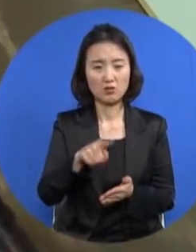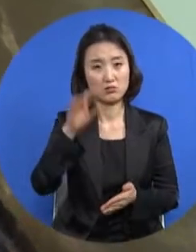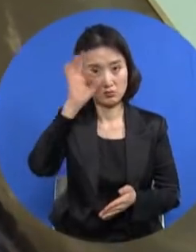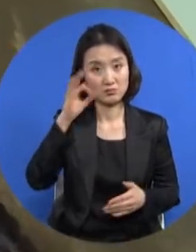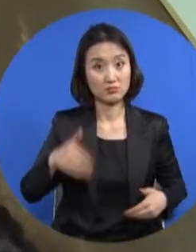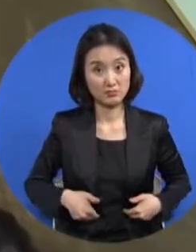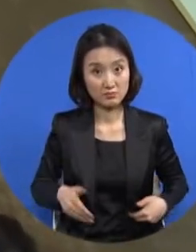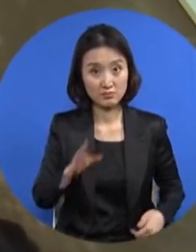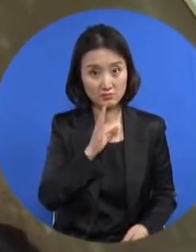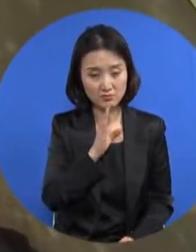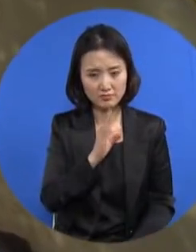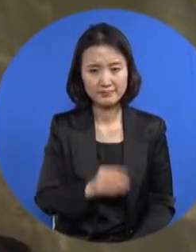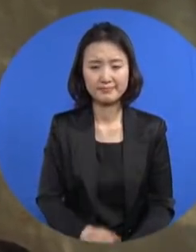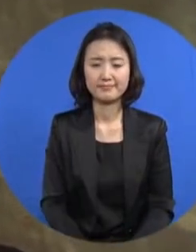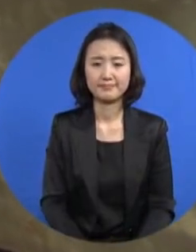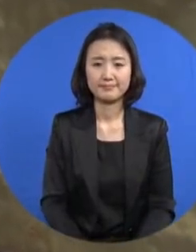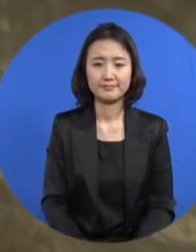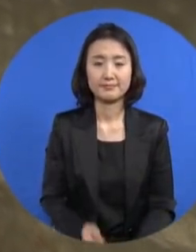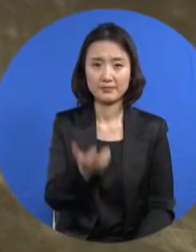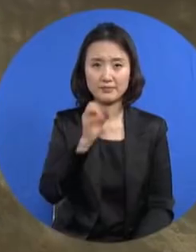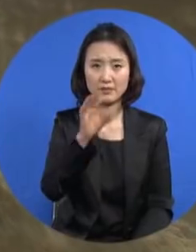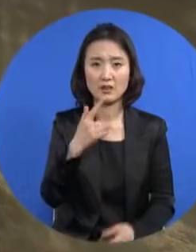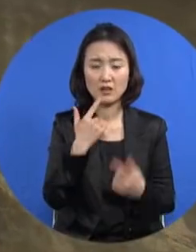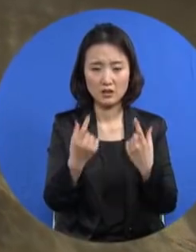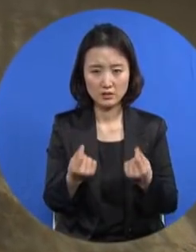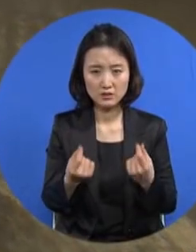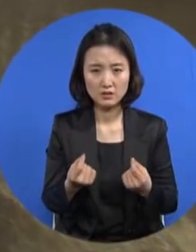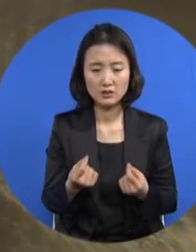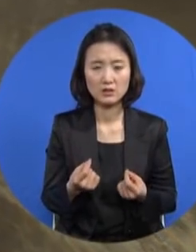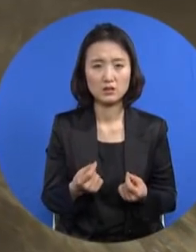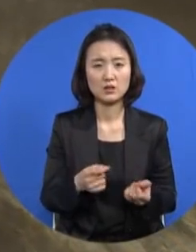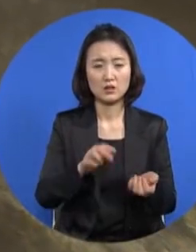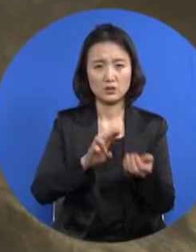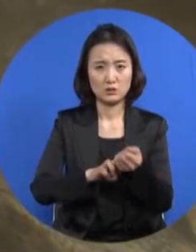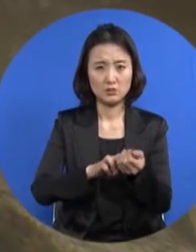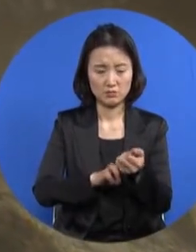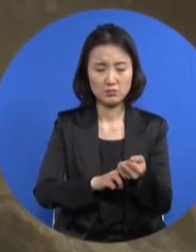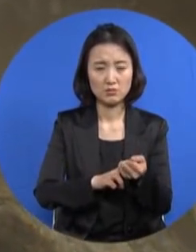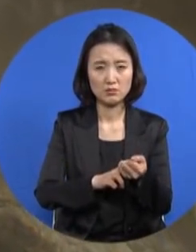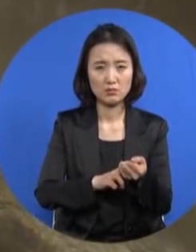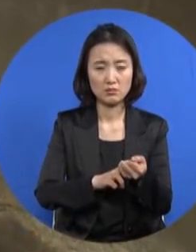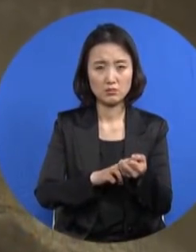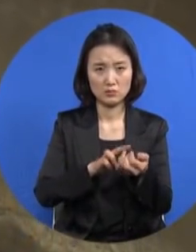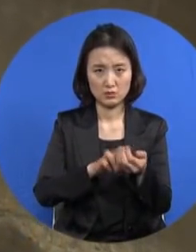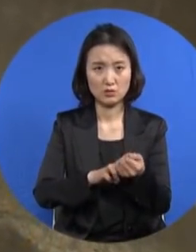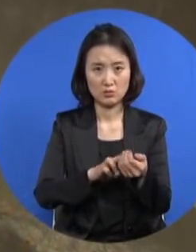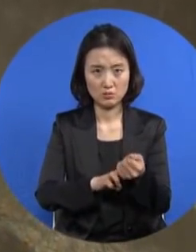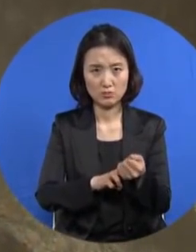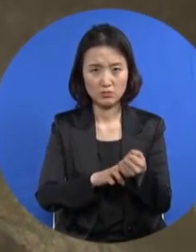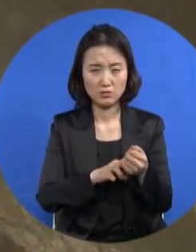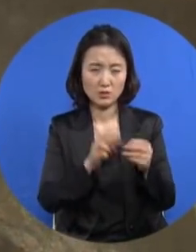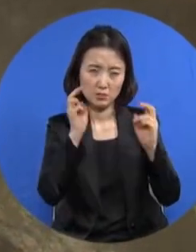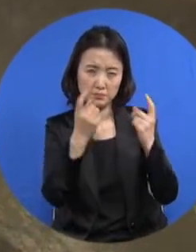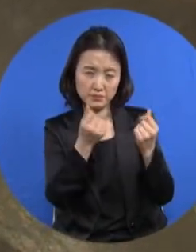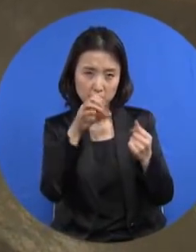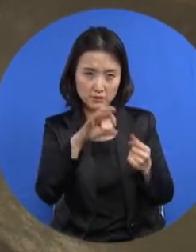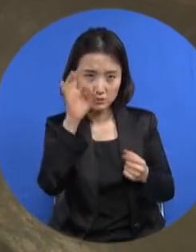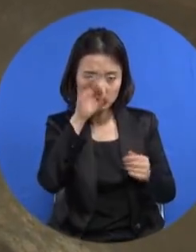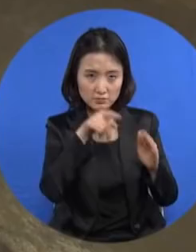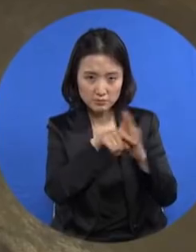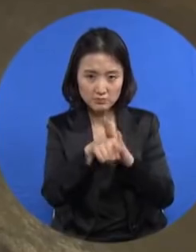시작했죠? 그래서 제가 아까 말씀드린 초밥 체인점 아이템을 찾아서요. 그 전에 좀 비슷한